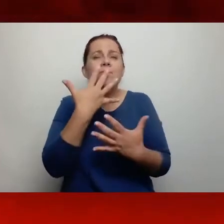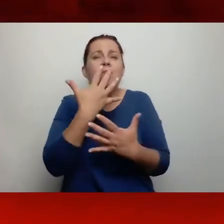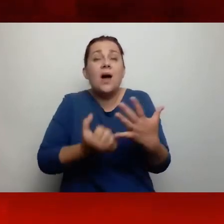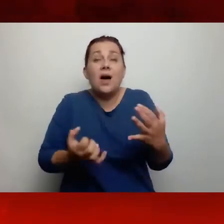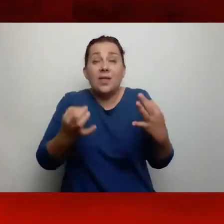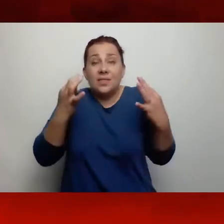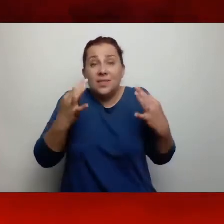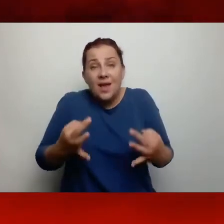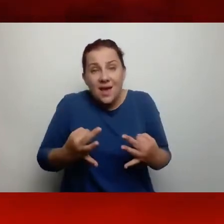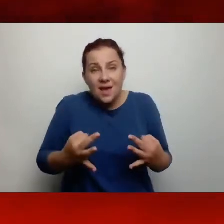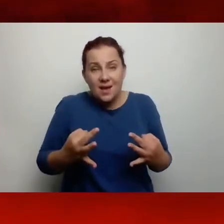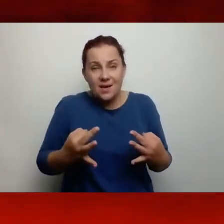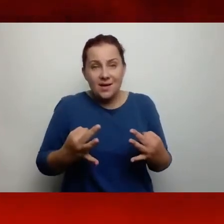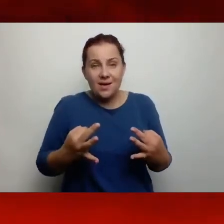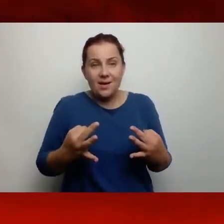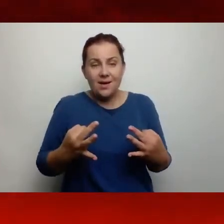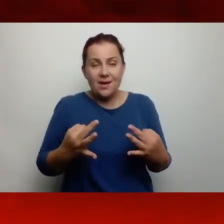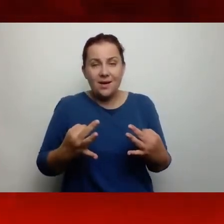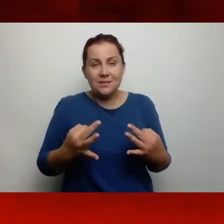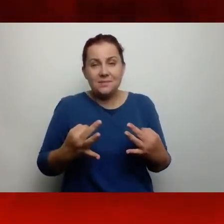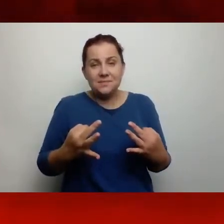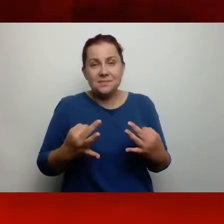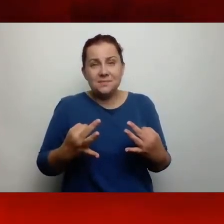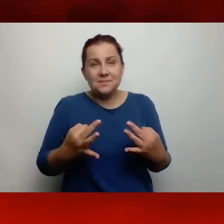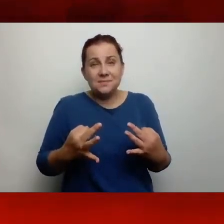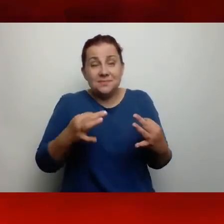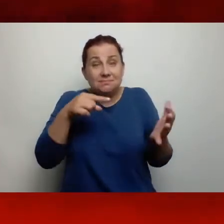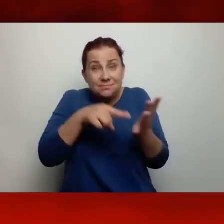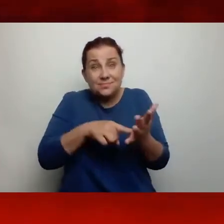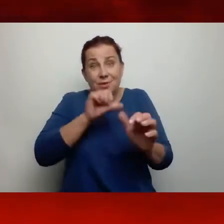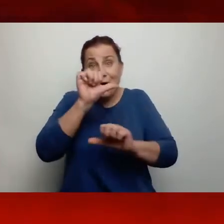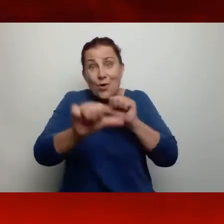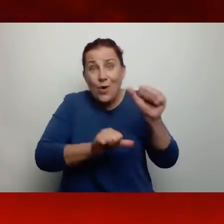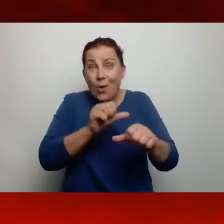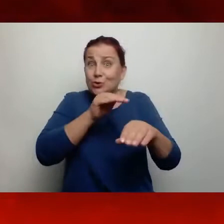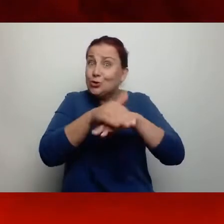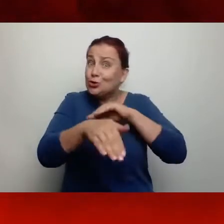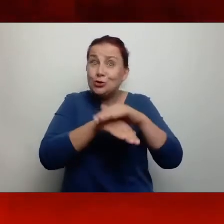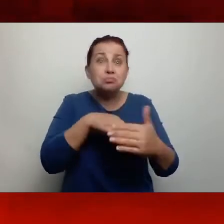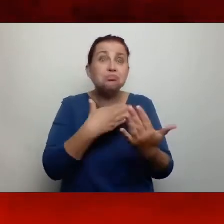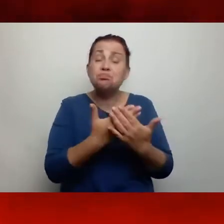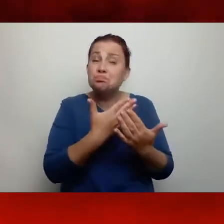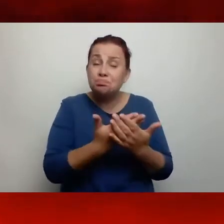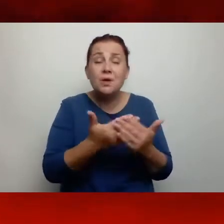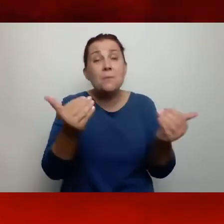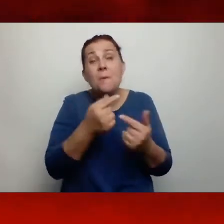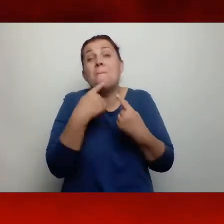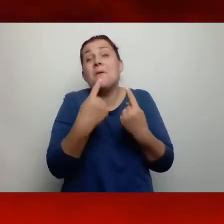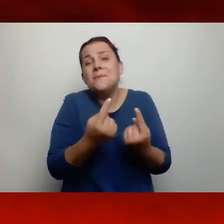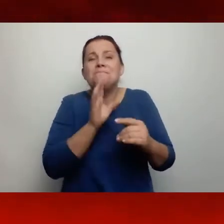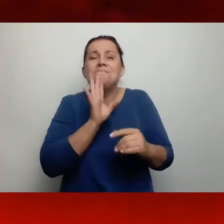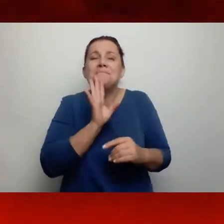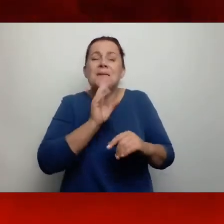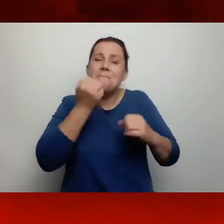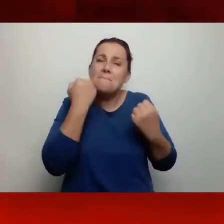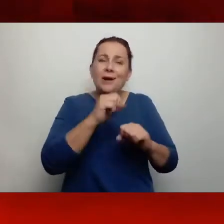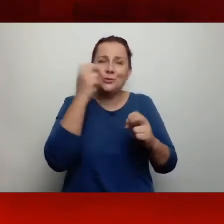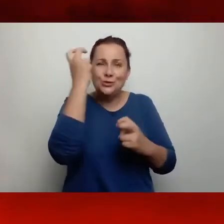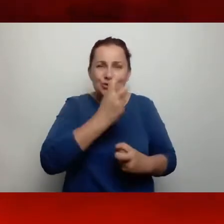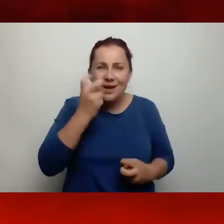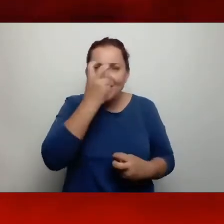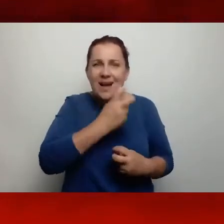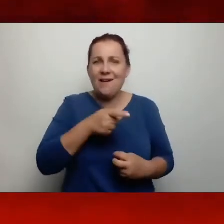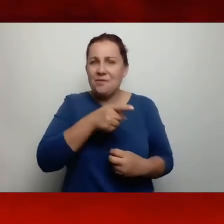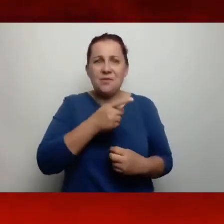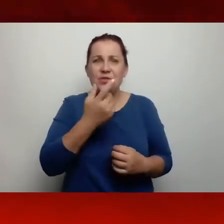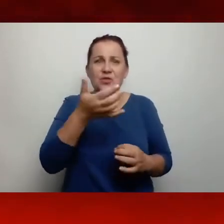akurat ten szczęśliwy rok pod tym kątem, że mogę o nim powiedzieć jako o takiej bardzo ciekawej i nie do końca znanej,